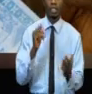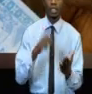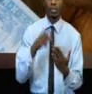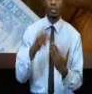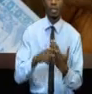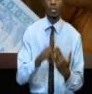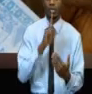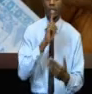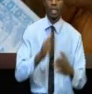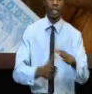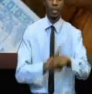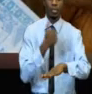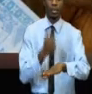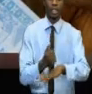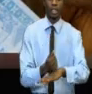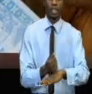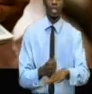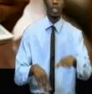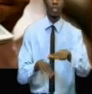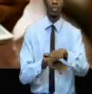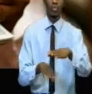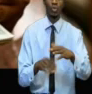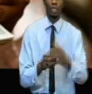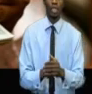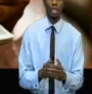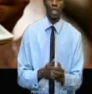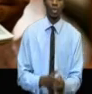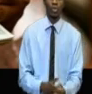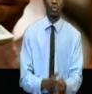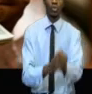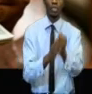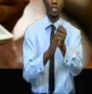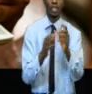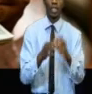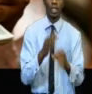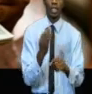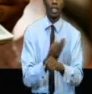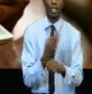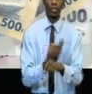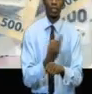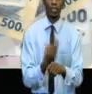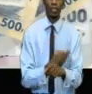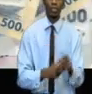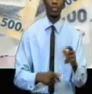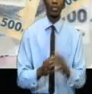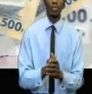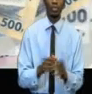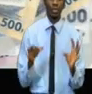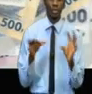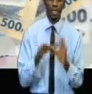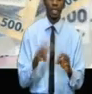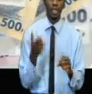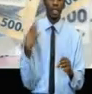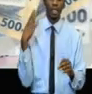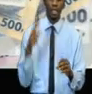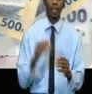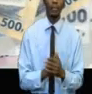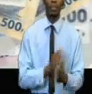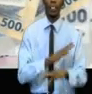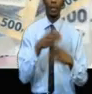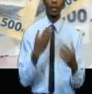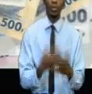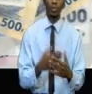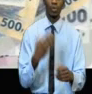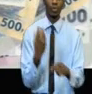la coordination de la fonction publique et jouit d'une autonomie administrative et financière. Ainsi, tout fonctionnaire de l'État